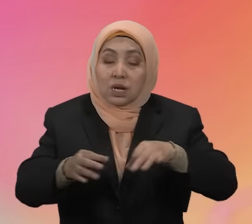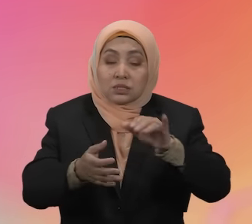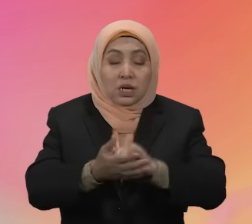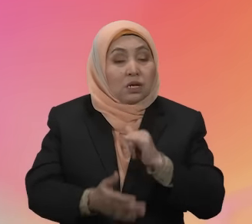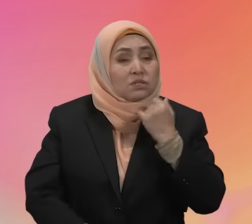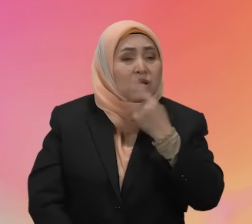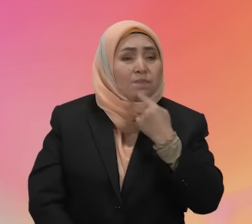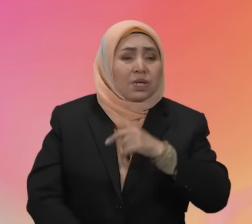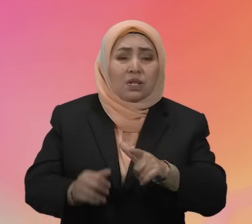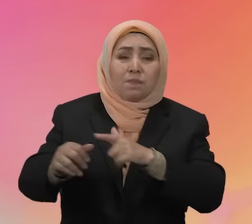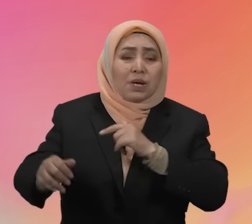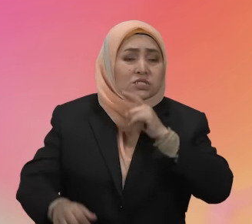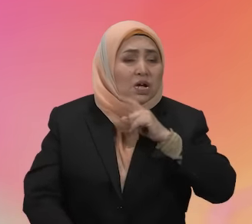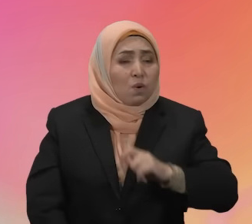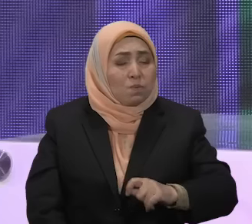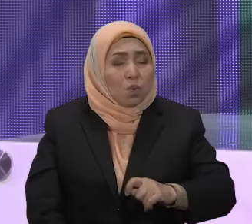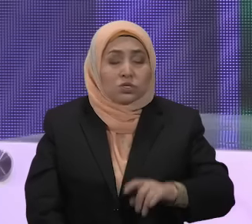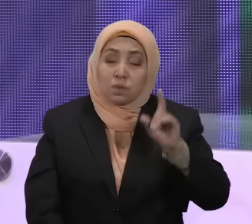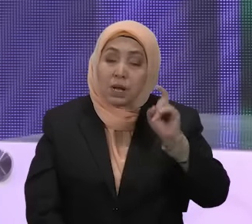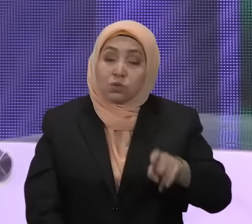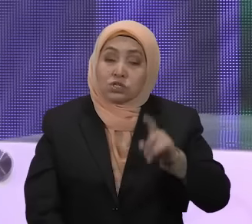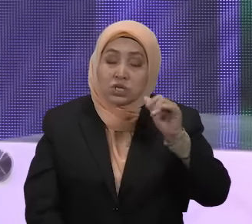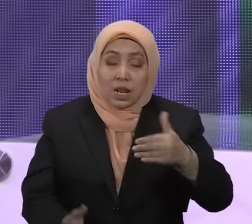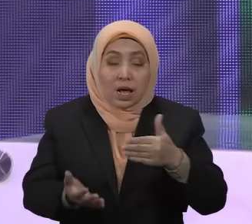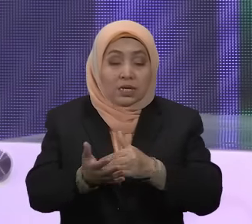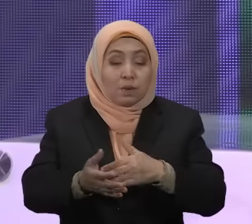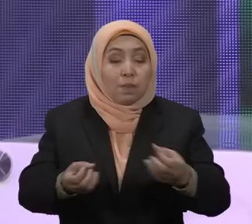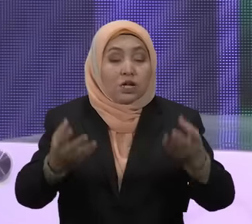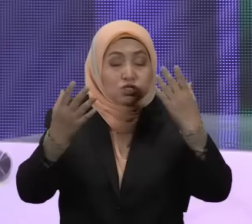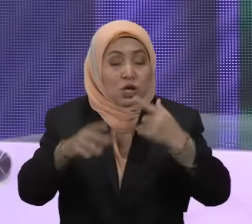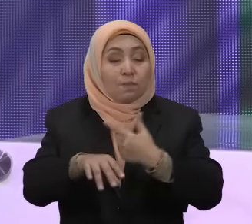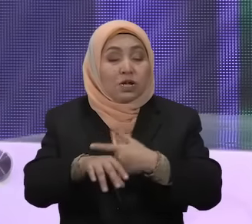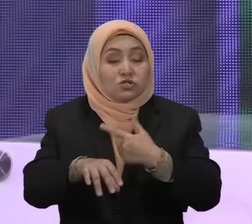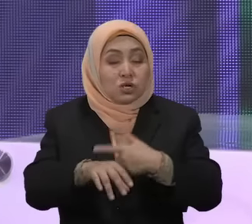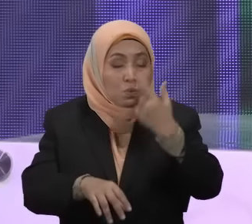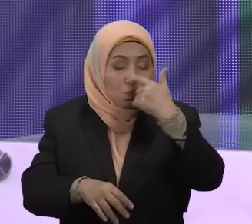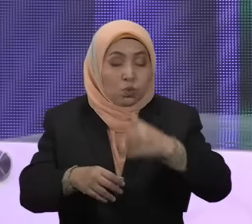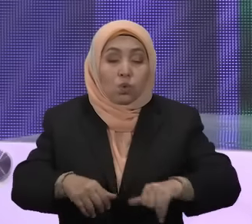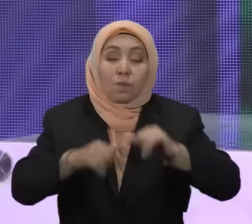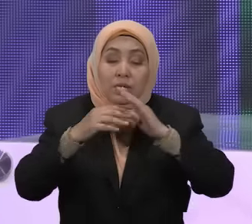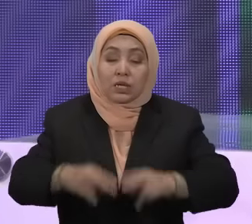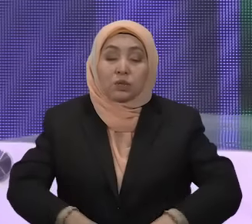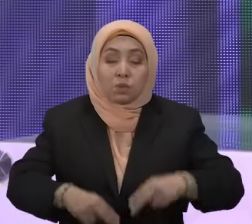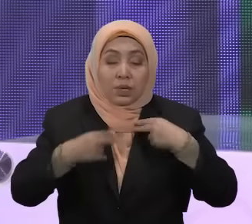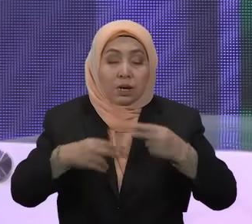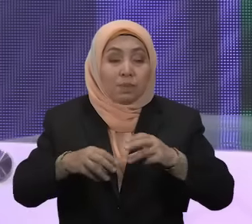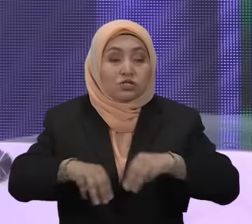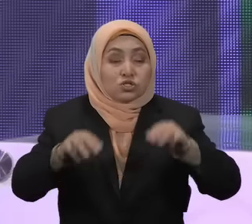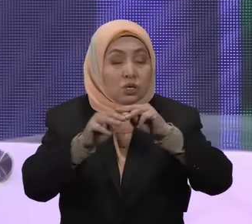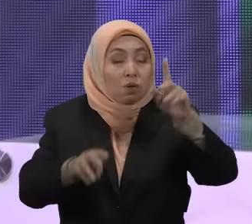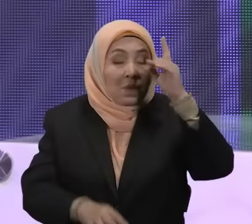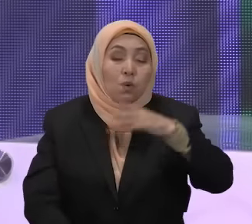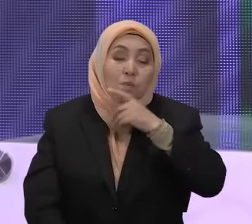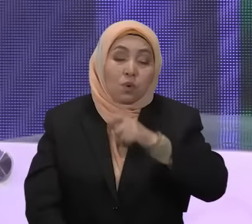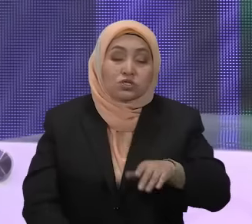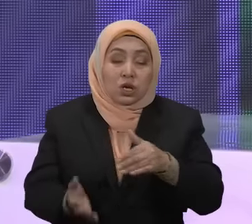bahawa siapa yang dipanjangkan umur sepatutnya makin lagi banyak masanya memakmurkan masjid Allah Subhanahu Wa Taala.